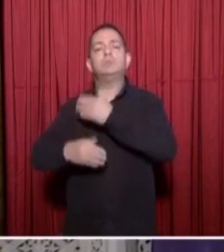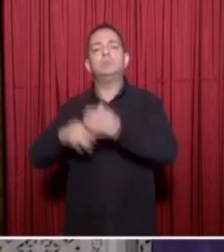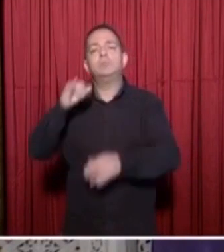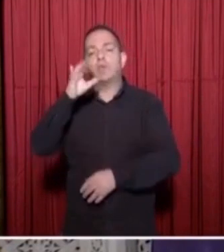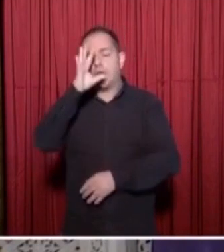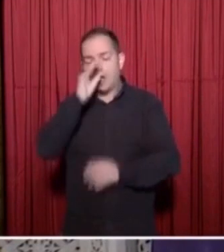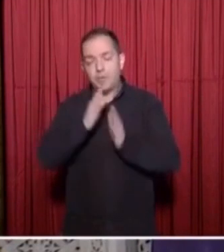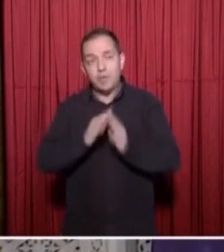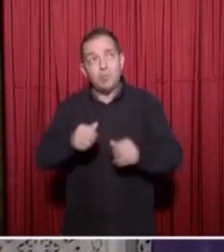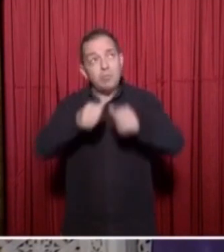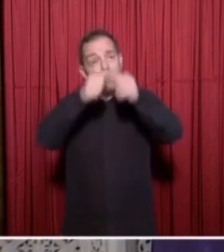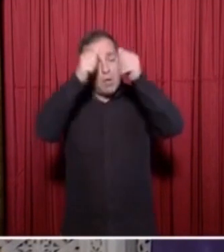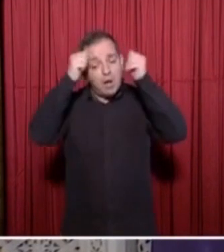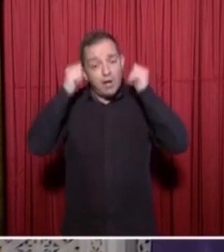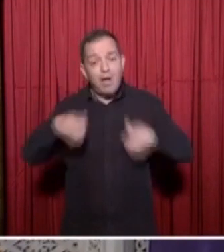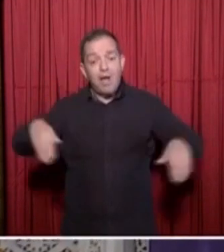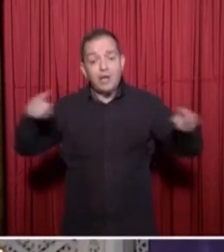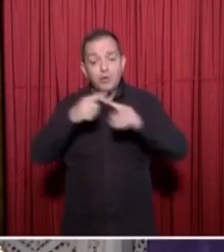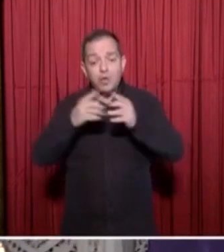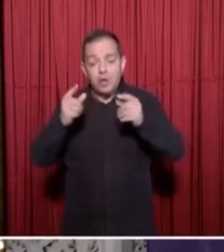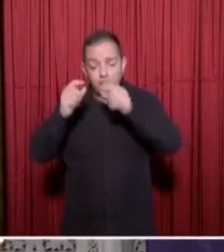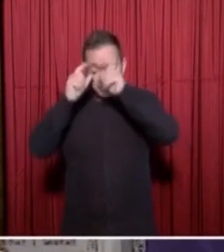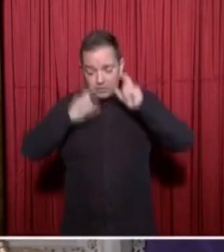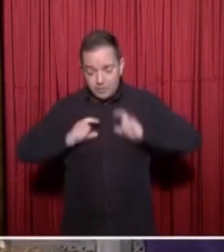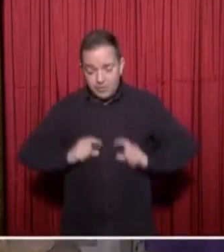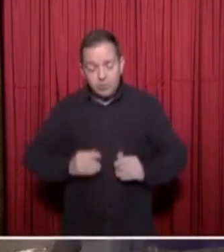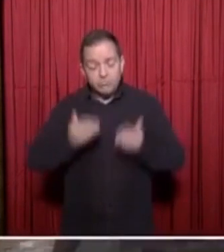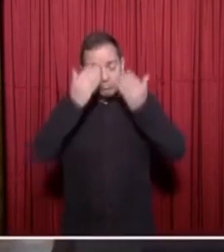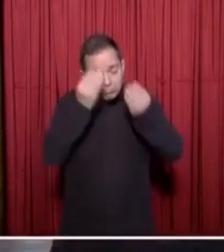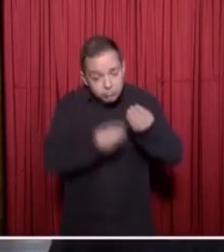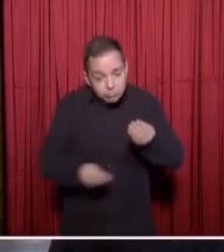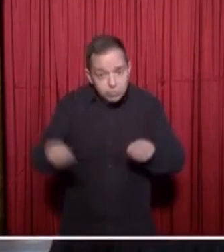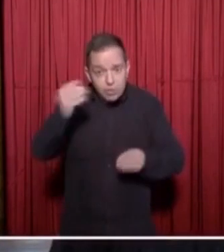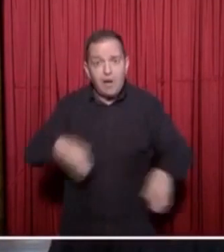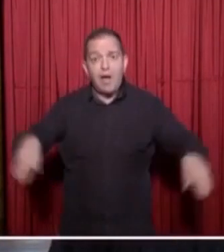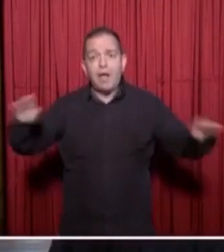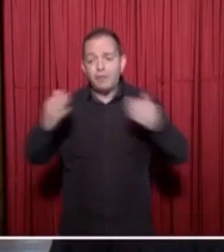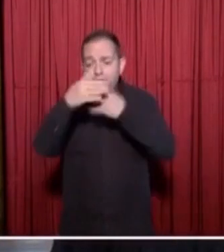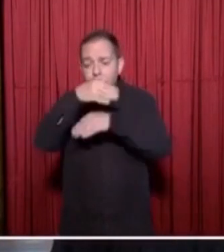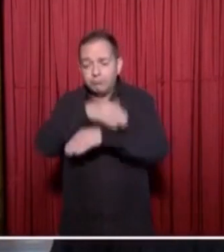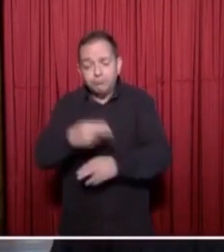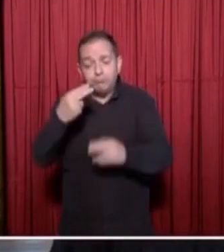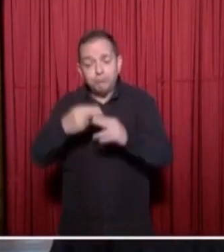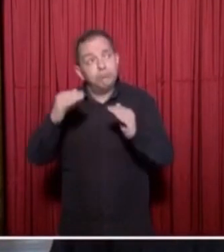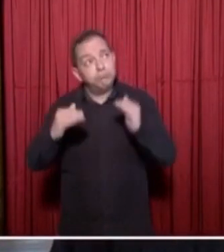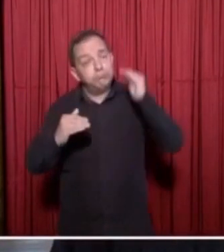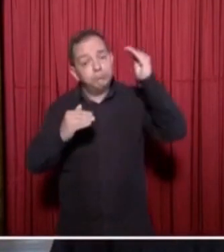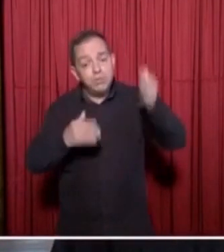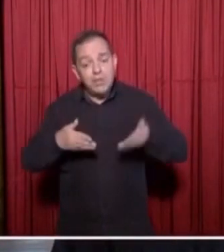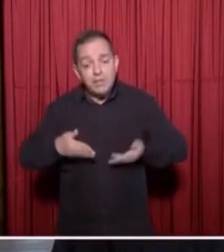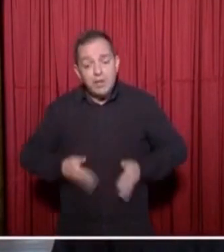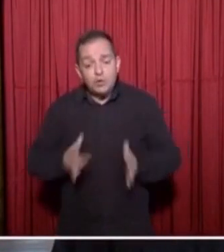Την τιμιωτέραν των χερουβίμ και ενδοξωτέραν ασυγκρίτως των σεραφείμ, την αδιαφθόρος θεών λόγων τεκούσαν, την